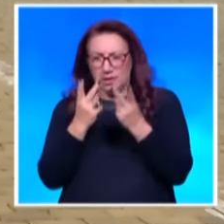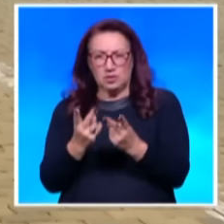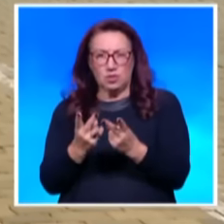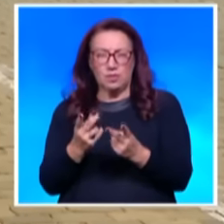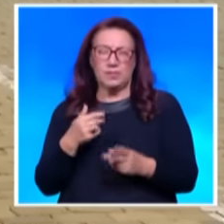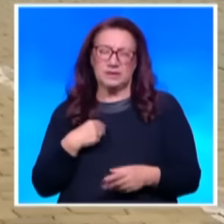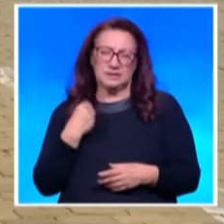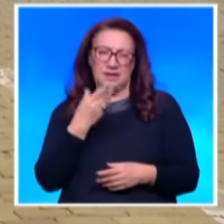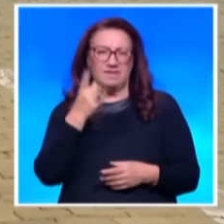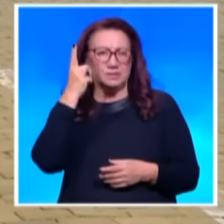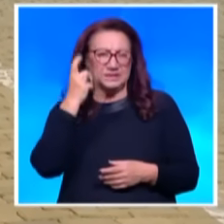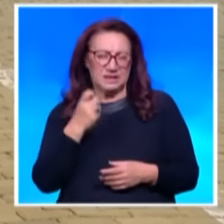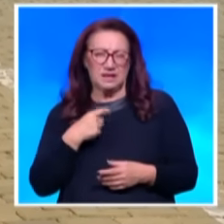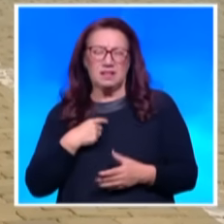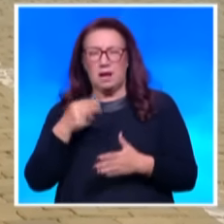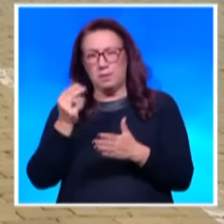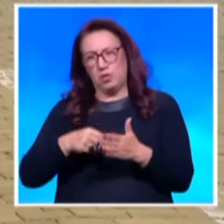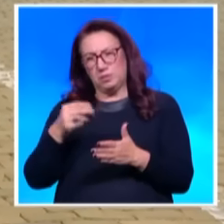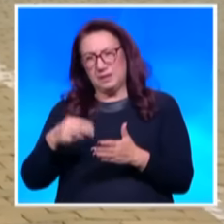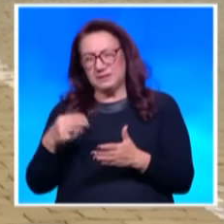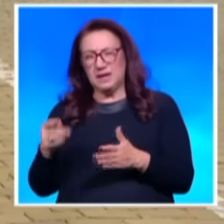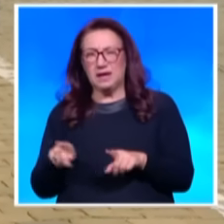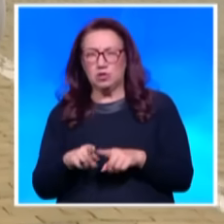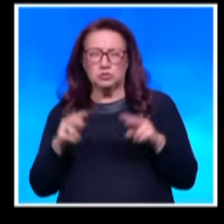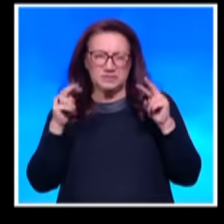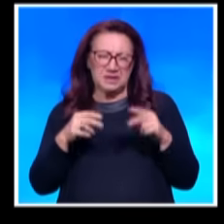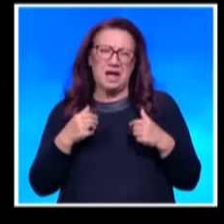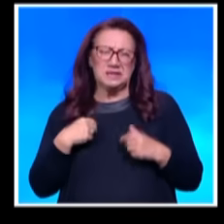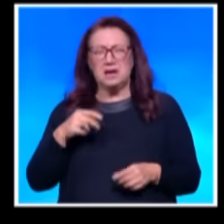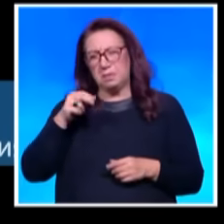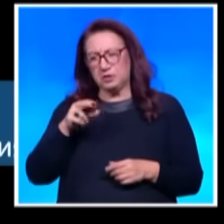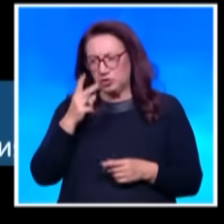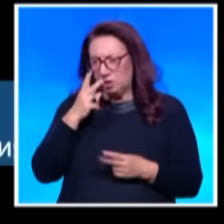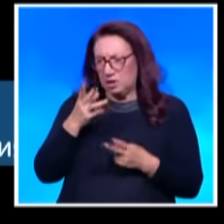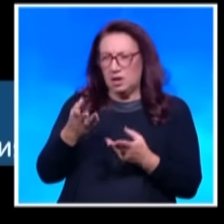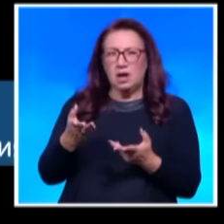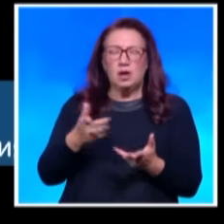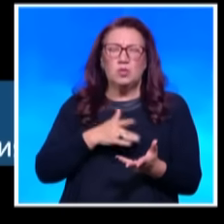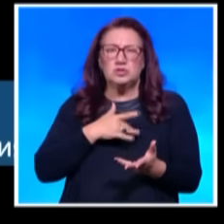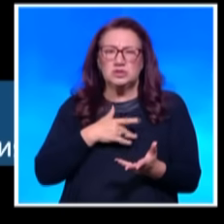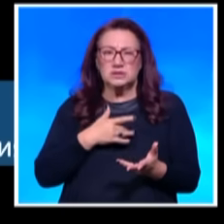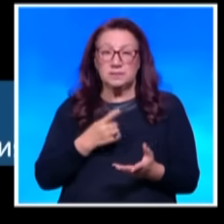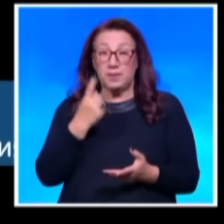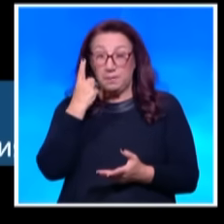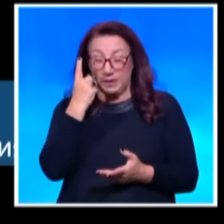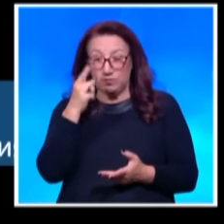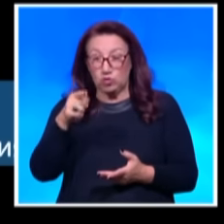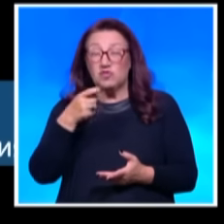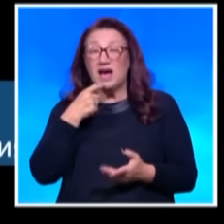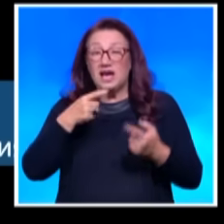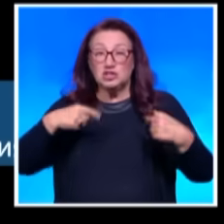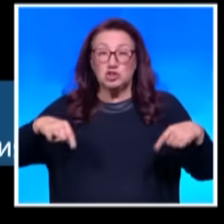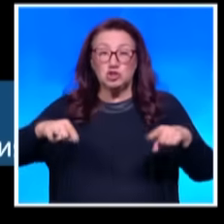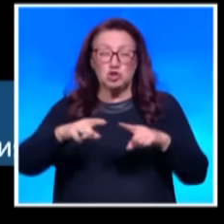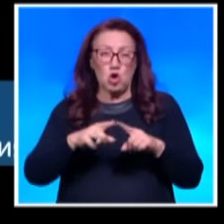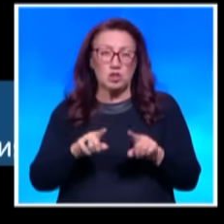като свидетел, защото, както казах, просто минавах пеша тук в този участък и го видях. Първо се намираме в зона, която от Столична